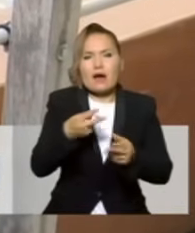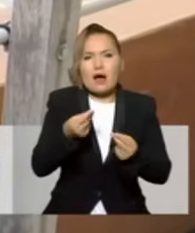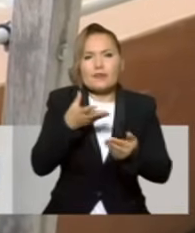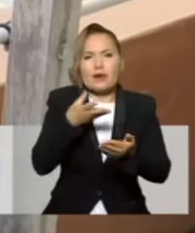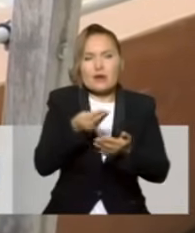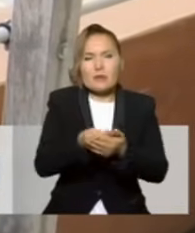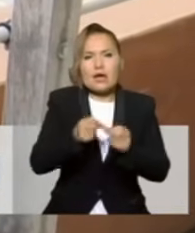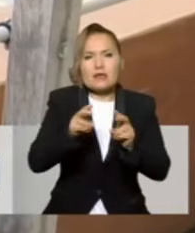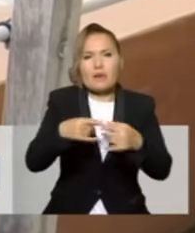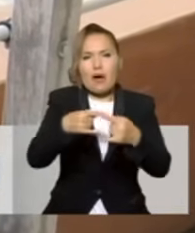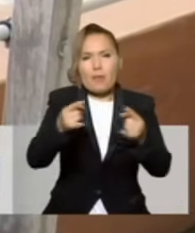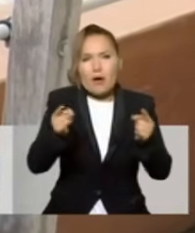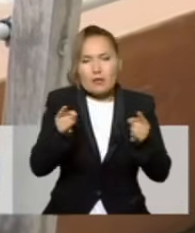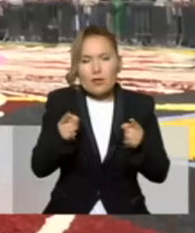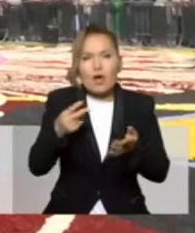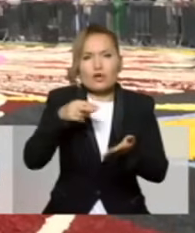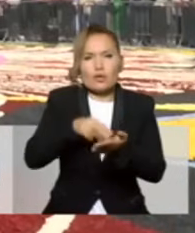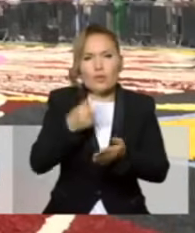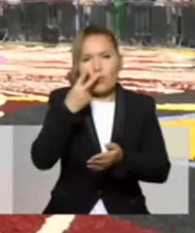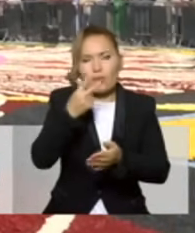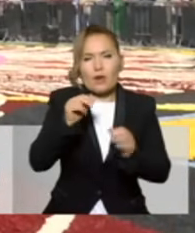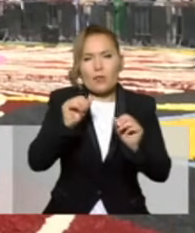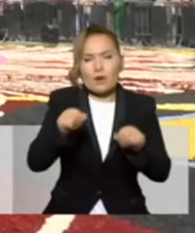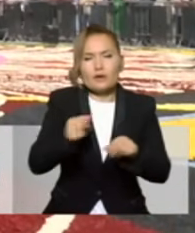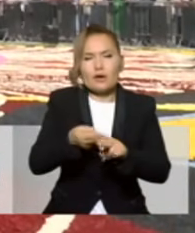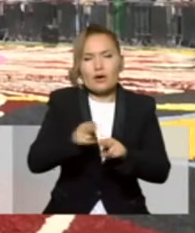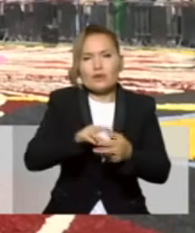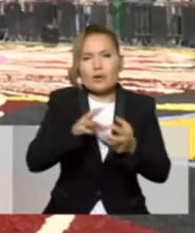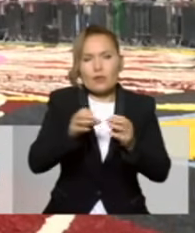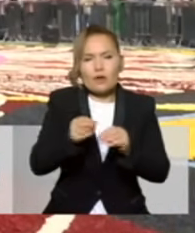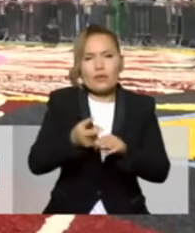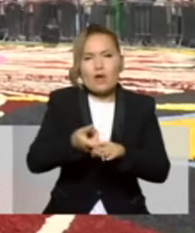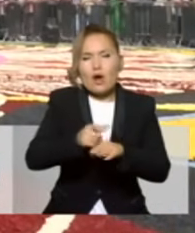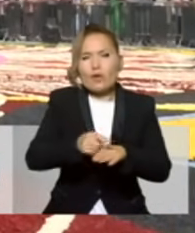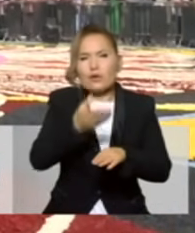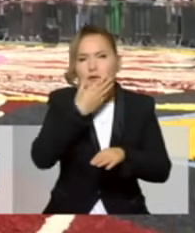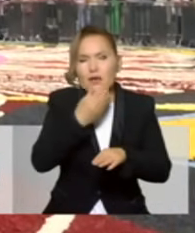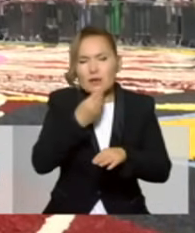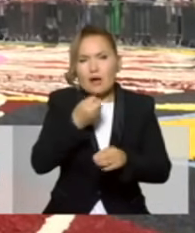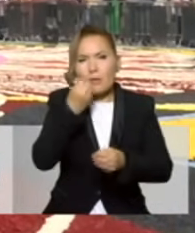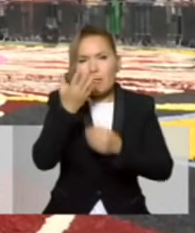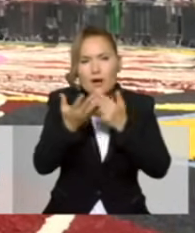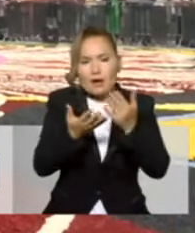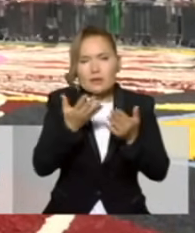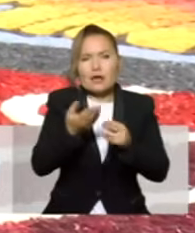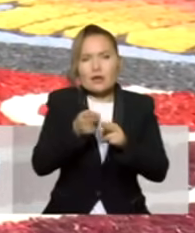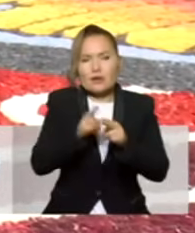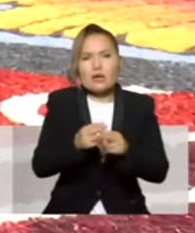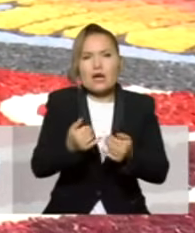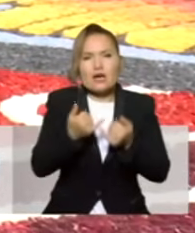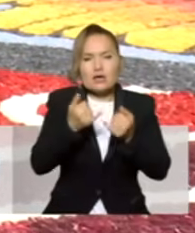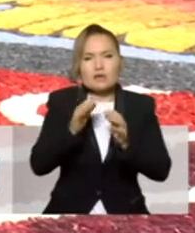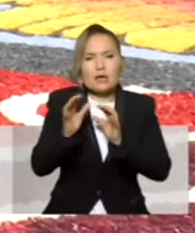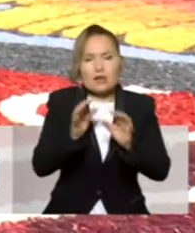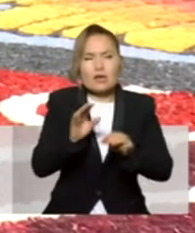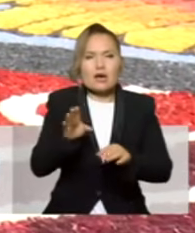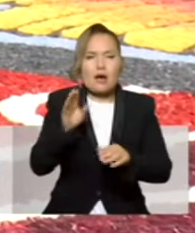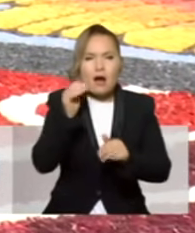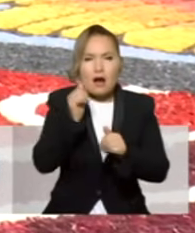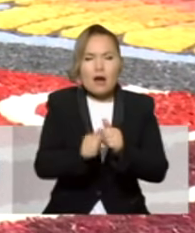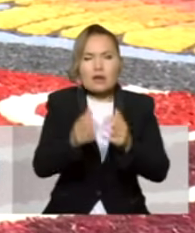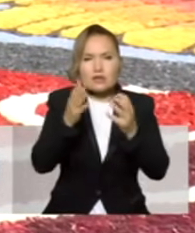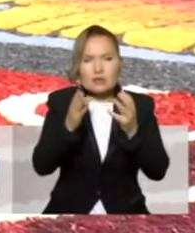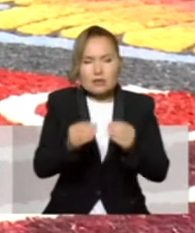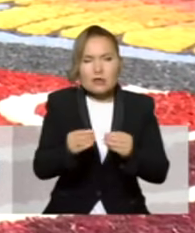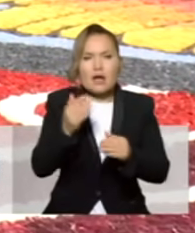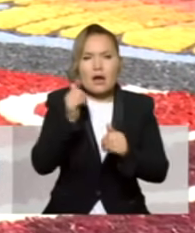мына балконынан да тамашалауға болады. Гүлдер ыстықтан солып басылып қалмас үшін флористер жиі суарып отыр. Мен